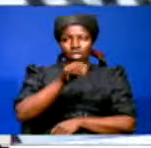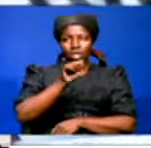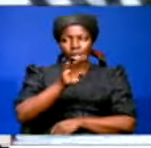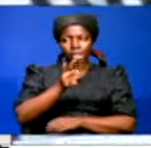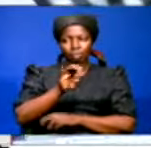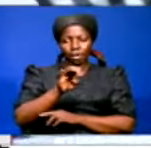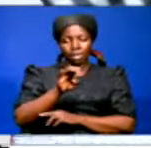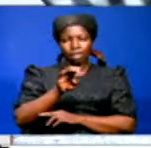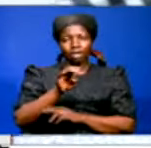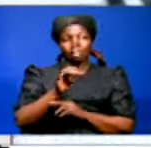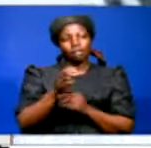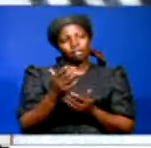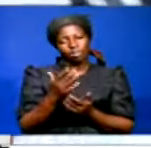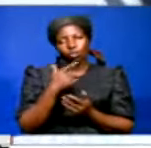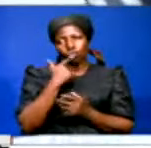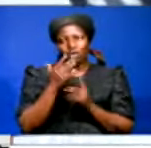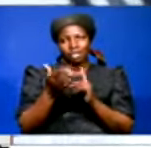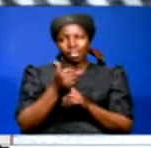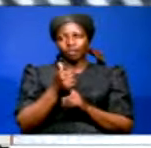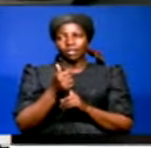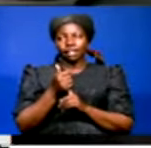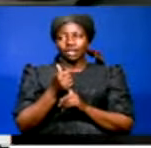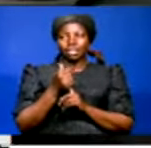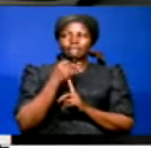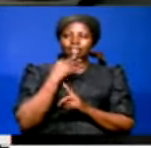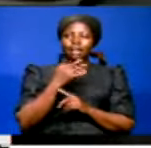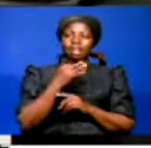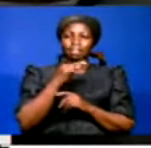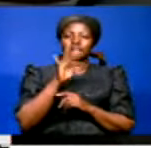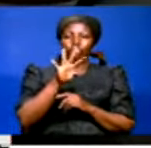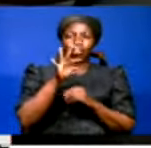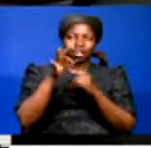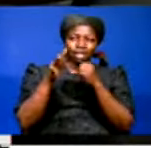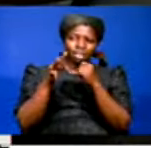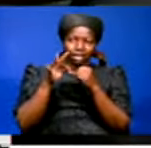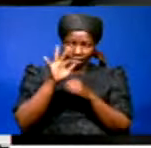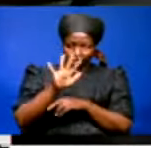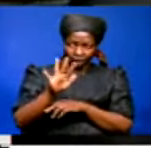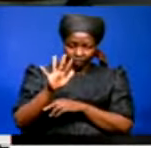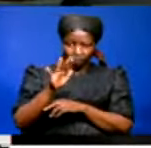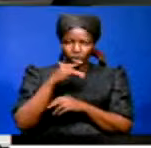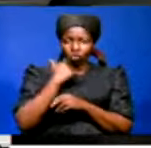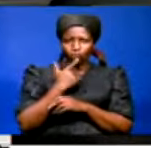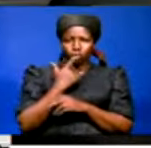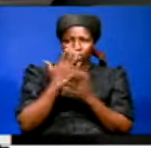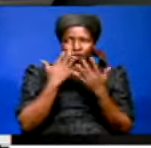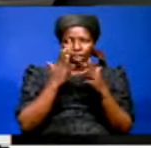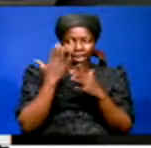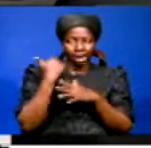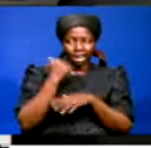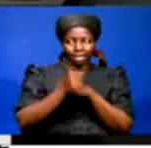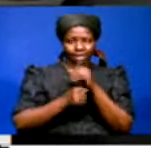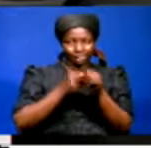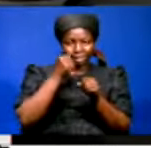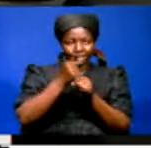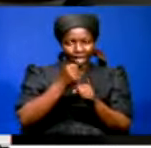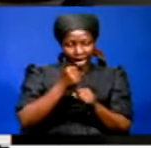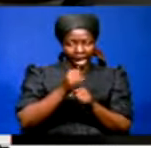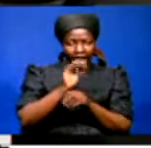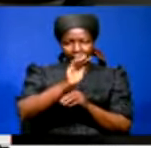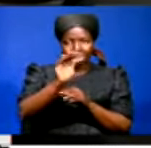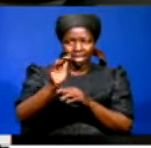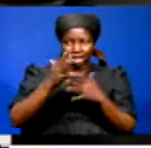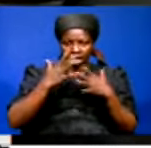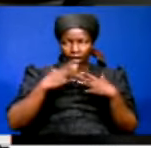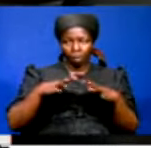alama 345 katika mtihani wa kitaifa wa darasa la nane mwaka jana anatoa wito kwa wahisani